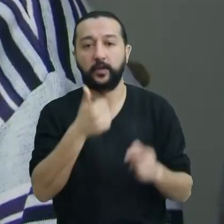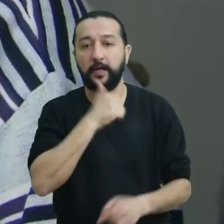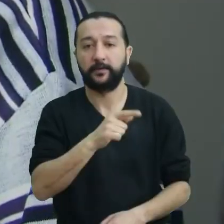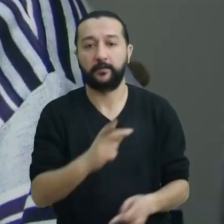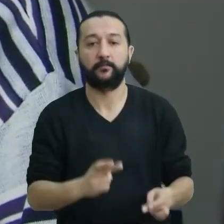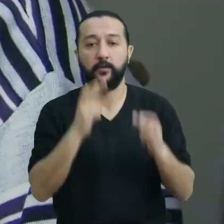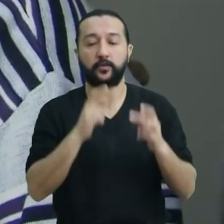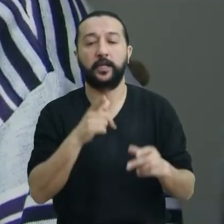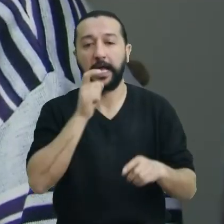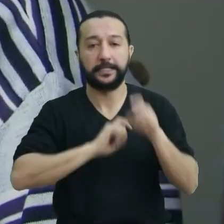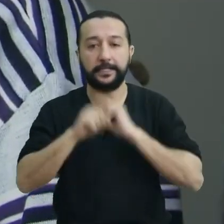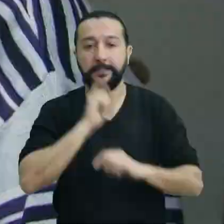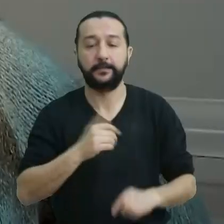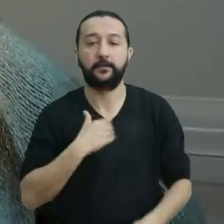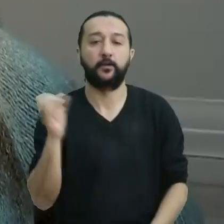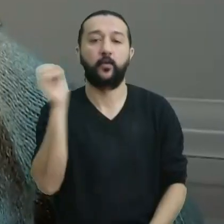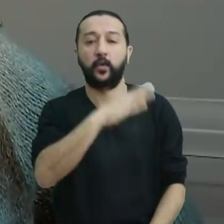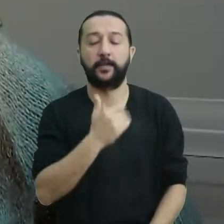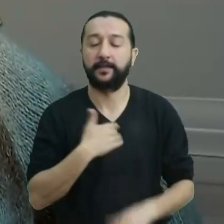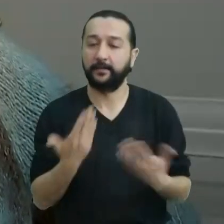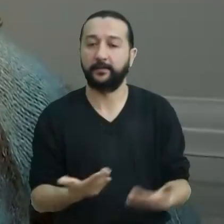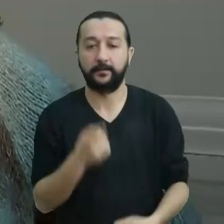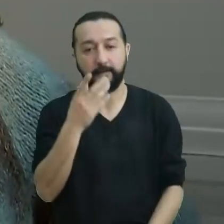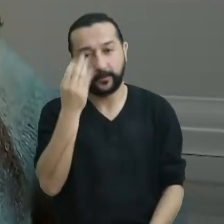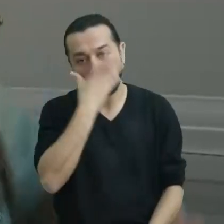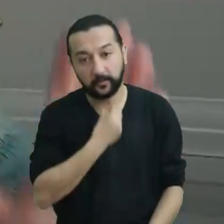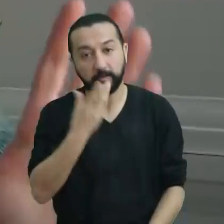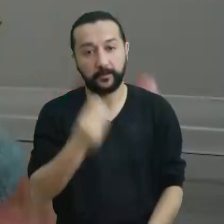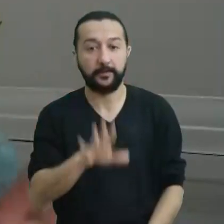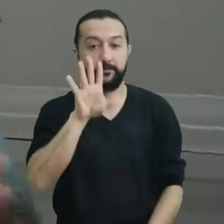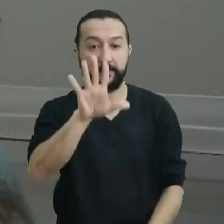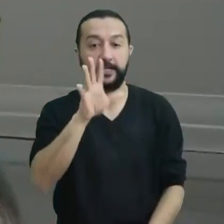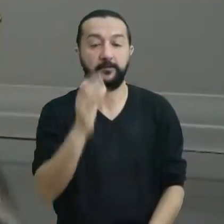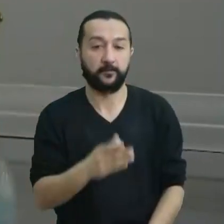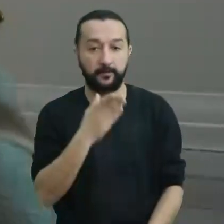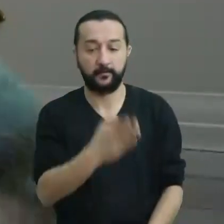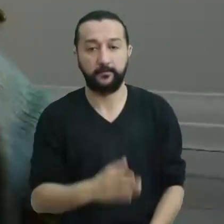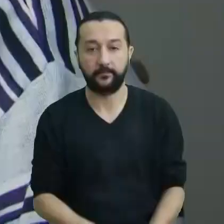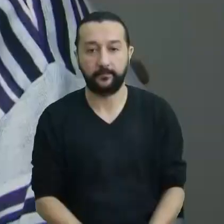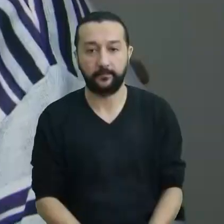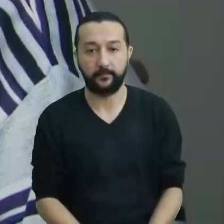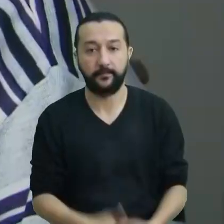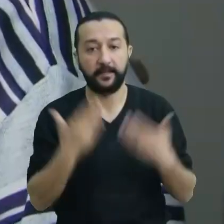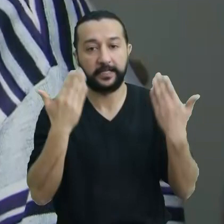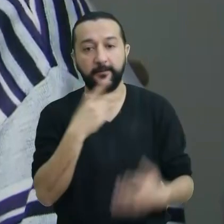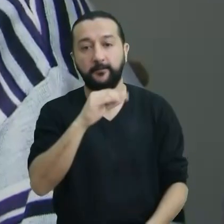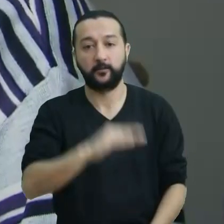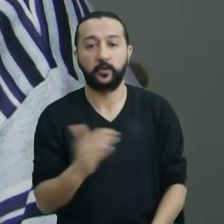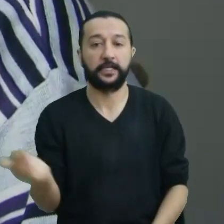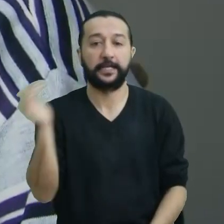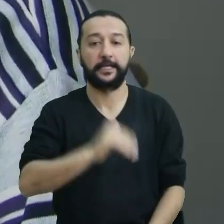boşu boşuna Bahadır annemlere gönderdi beni. Aa, çok güzel beş. İnşallah